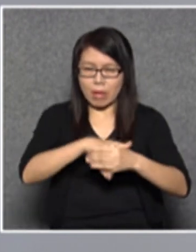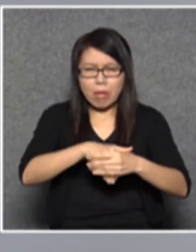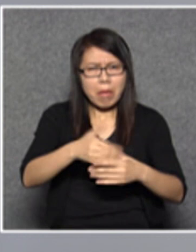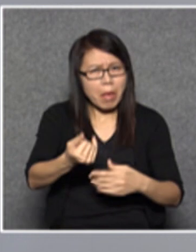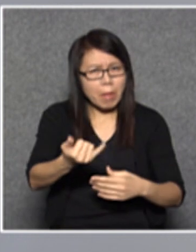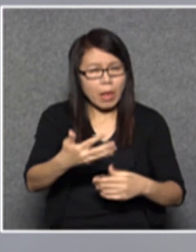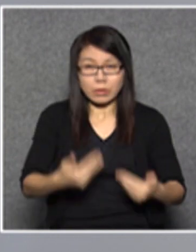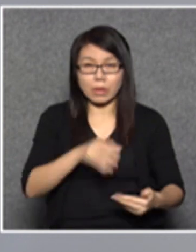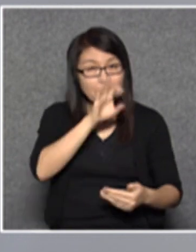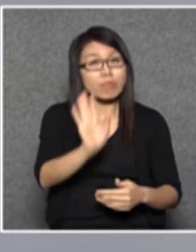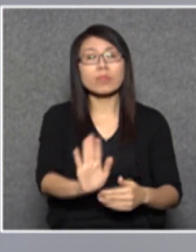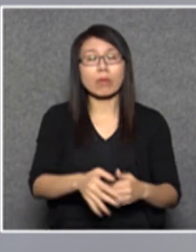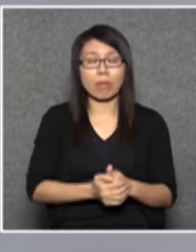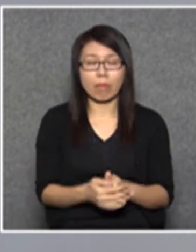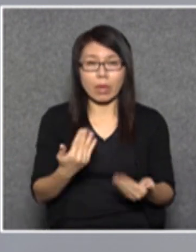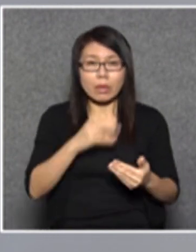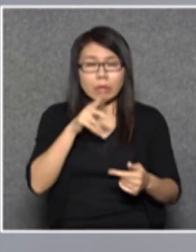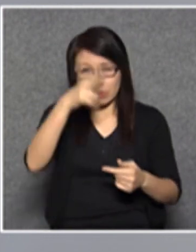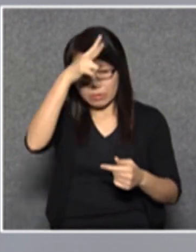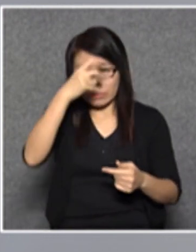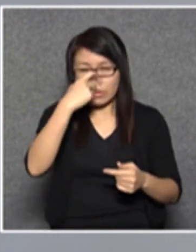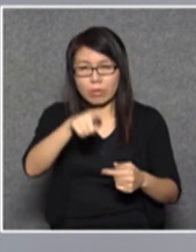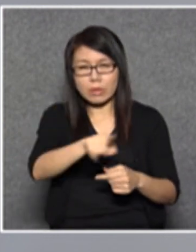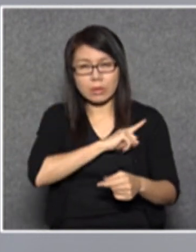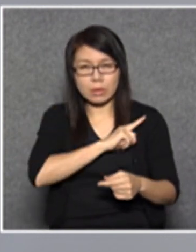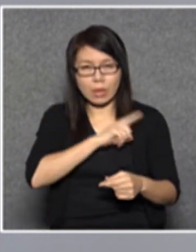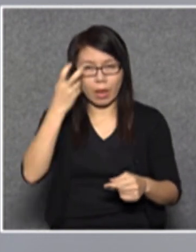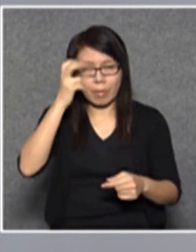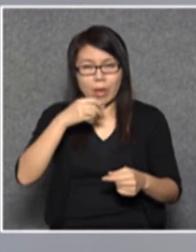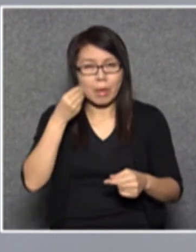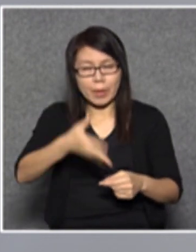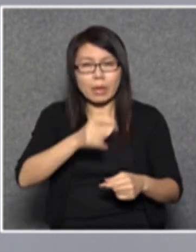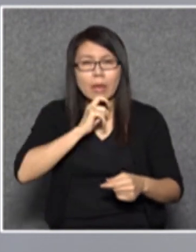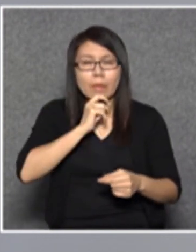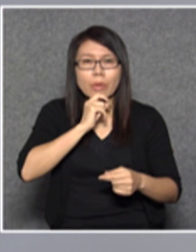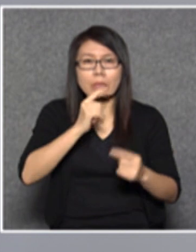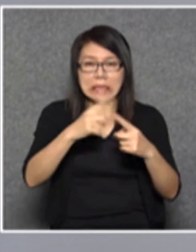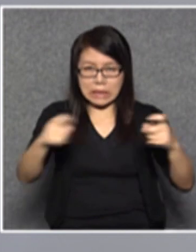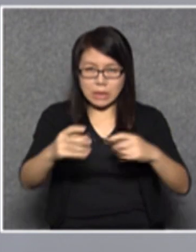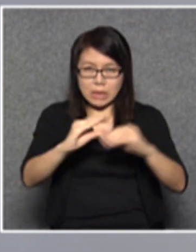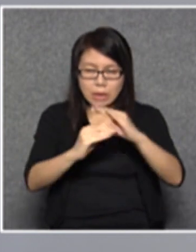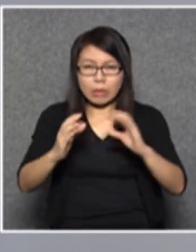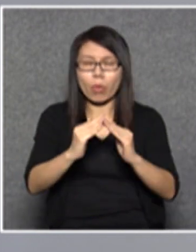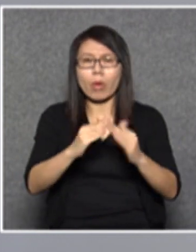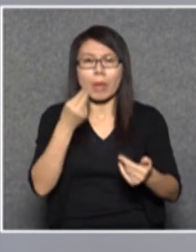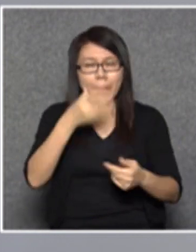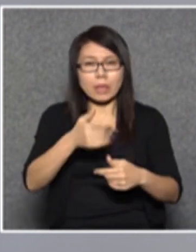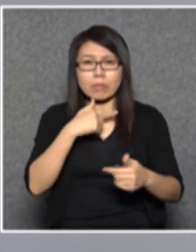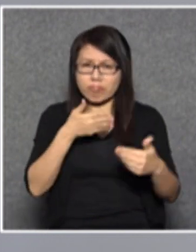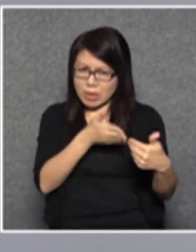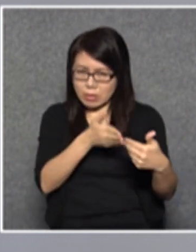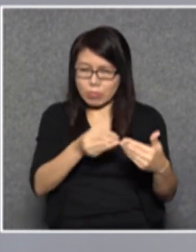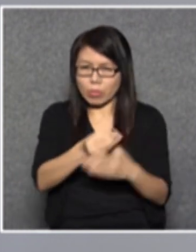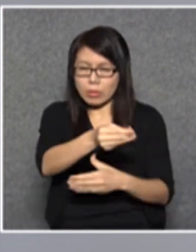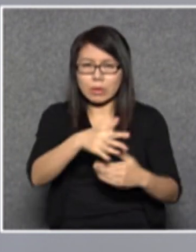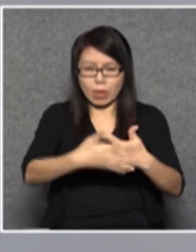啦。咁我想問一下，其實特首你有冇諗過提供資源俾市建局，直接提供認可人士為大廈維修提供維